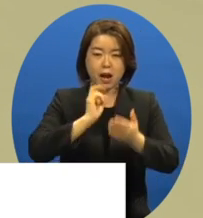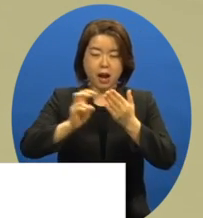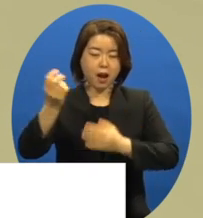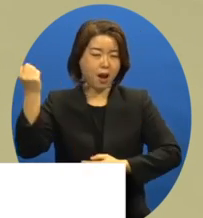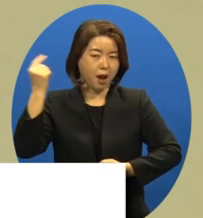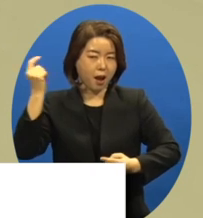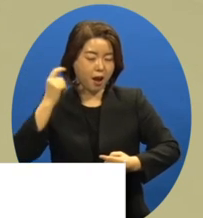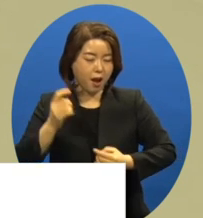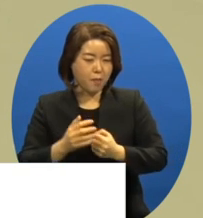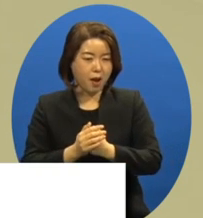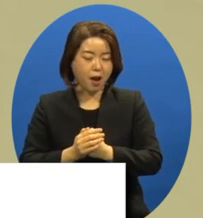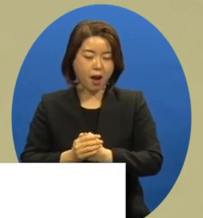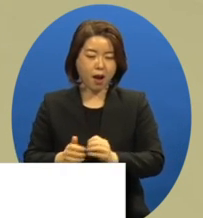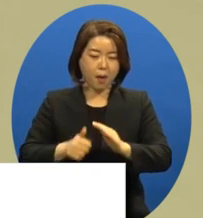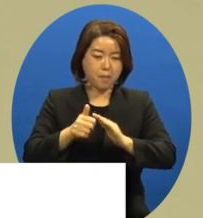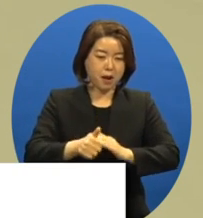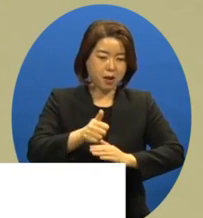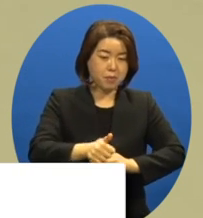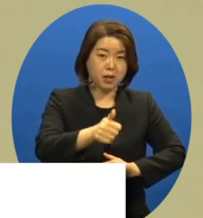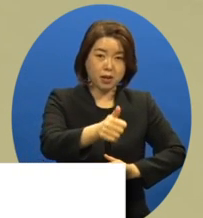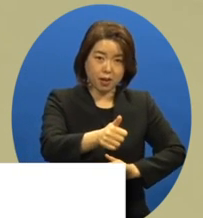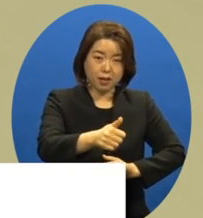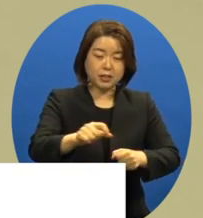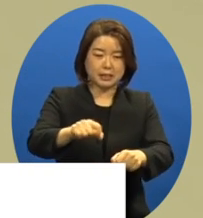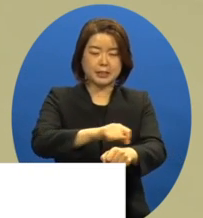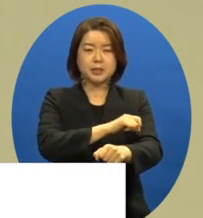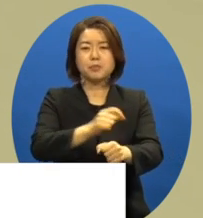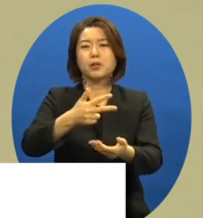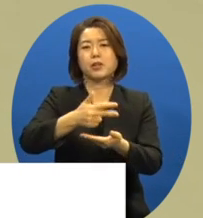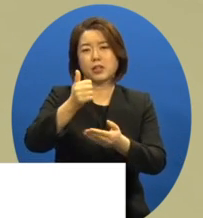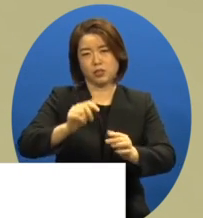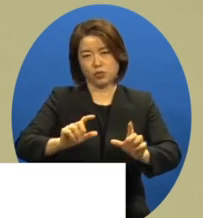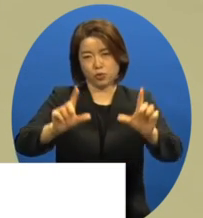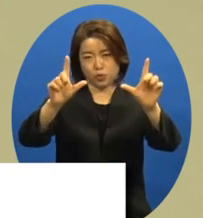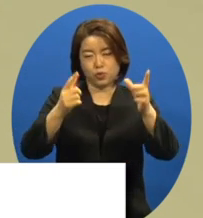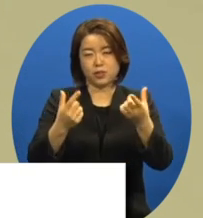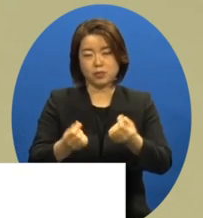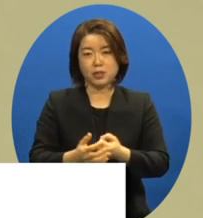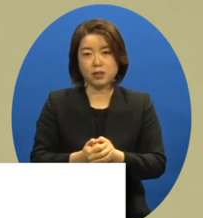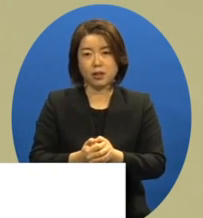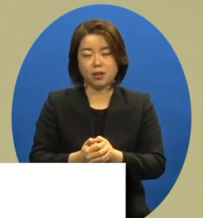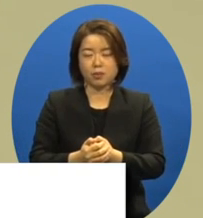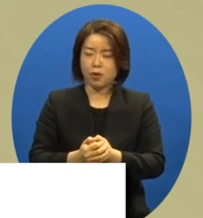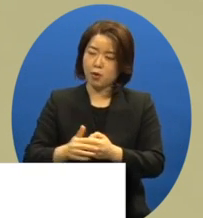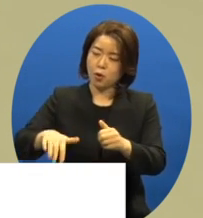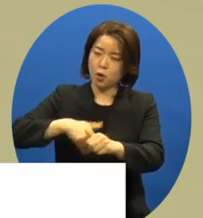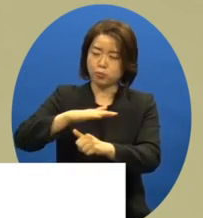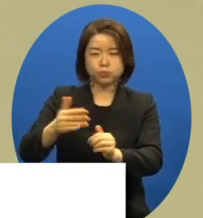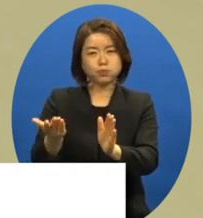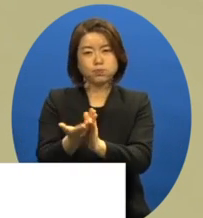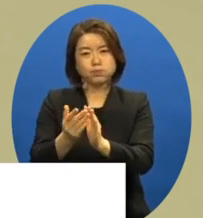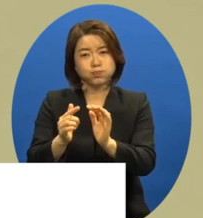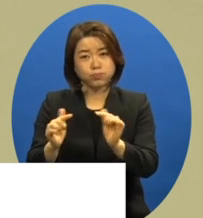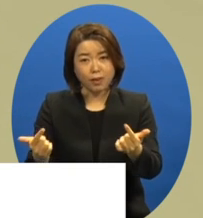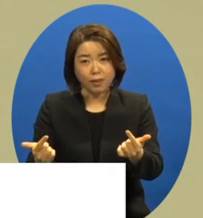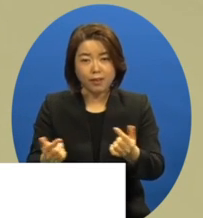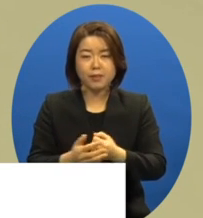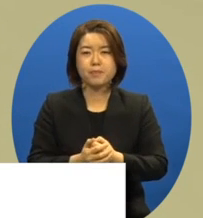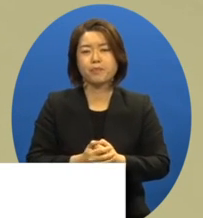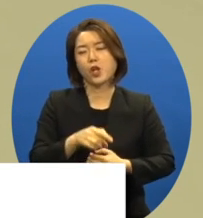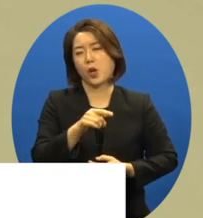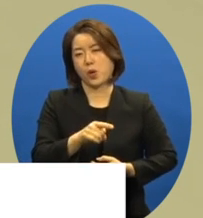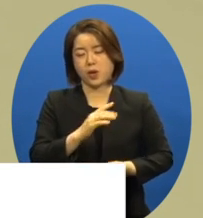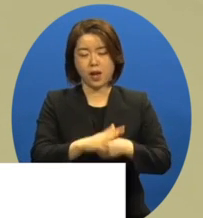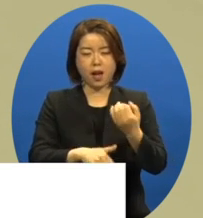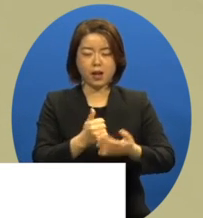들어가는 그런 특별한 주일입니다. 전혀 분위기가 맞지 않은데 여기에